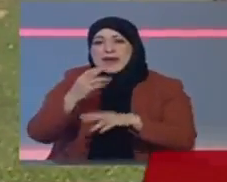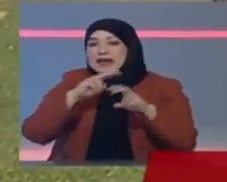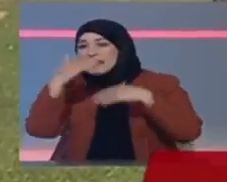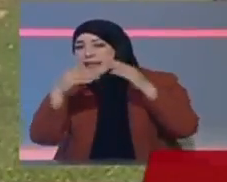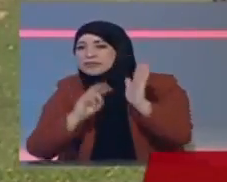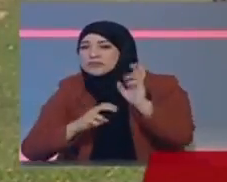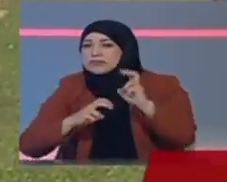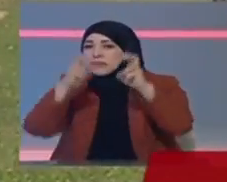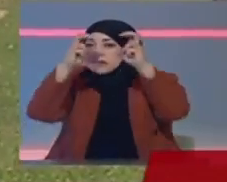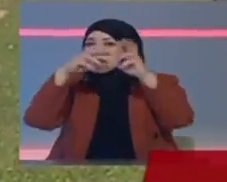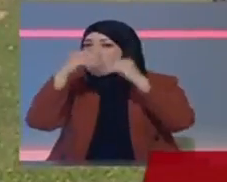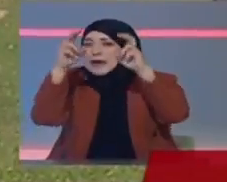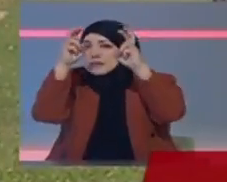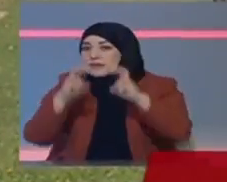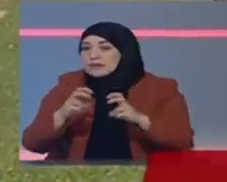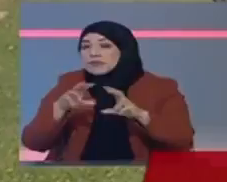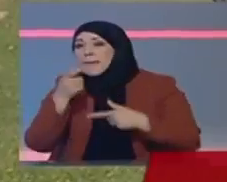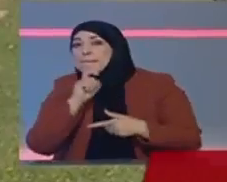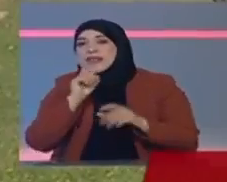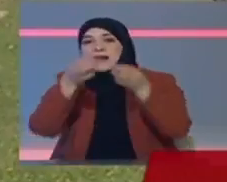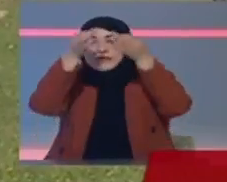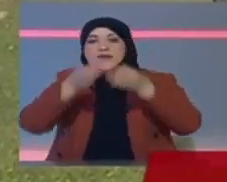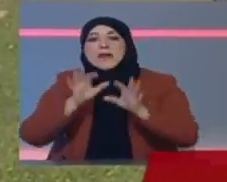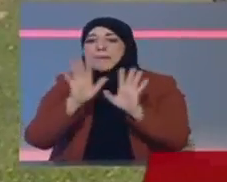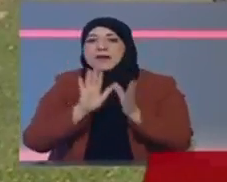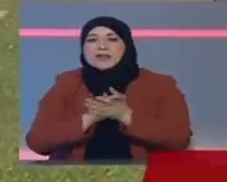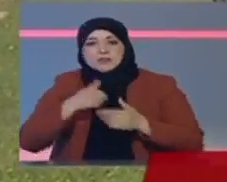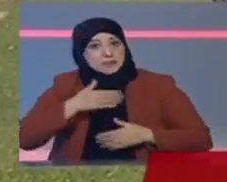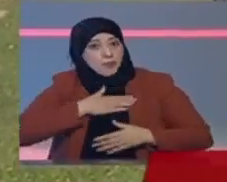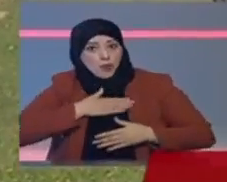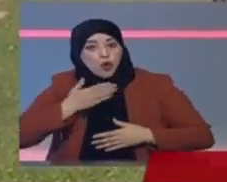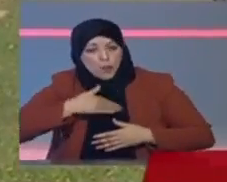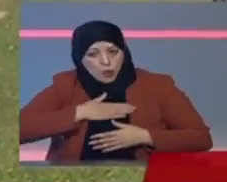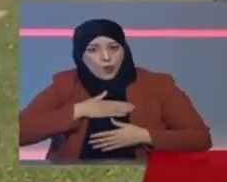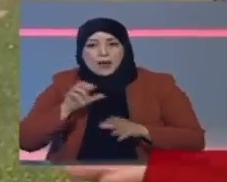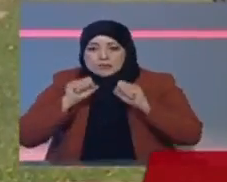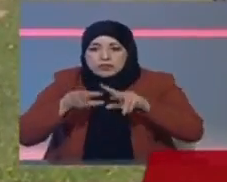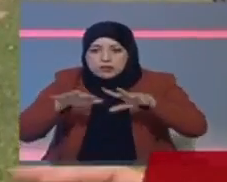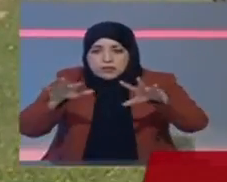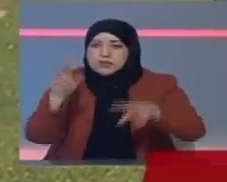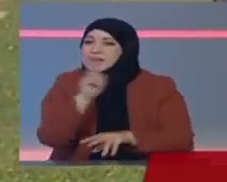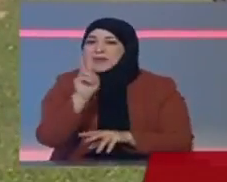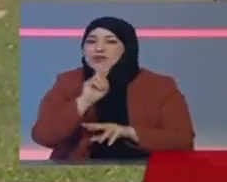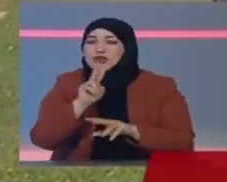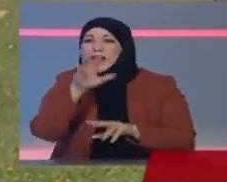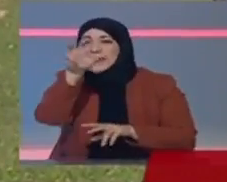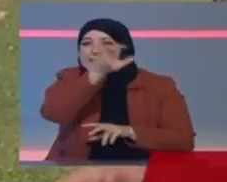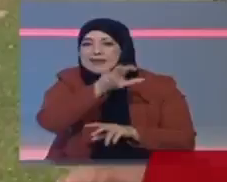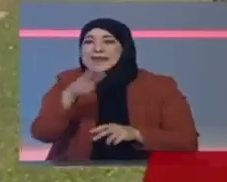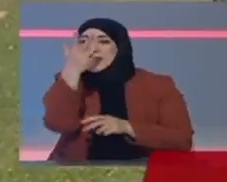عشر في المائه معناها اللي حسب ما هو الجهات